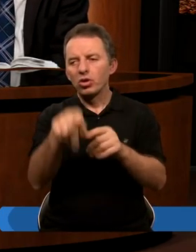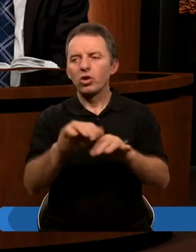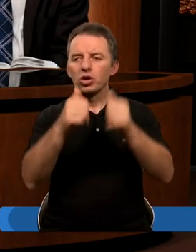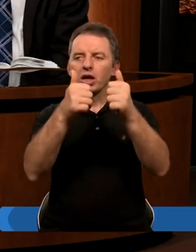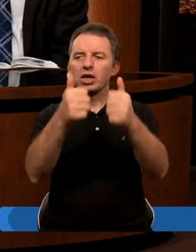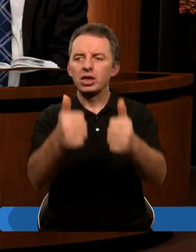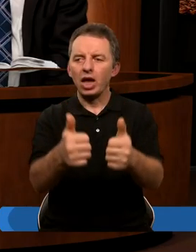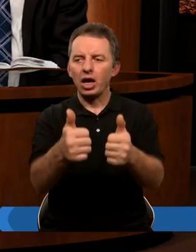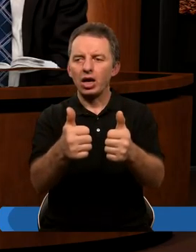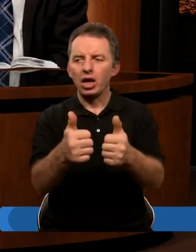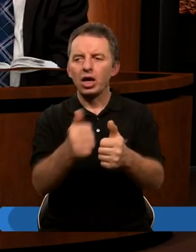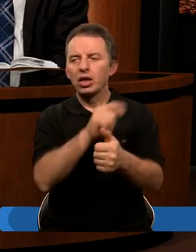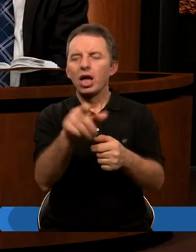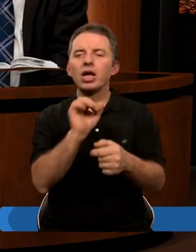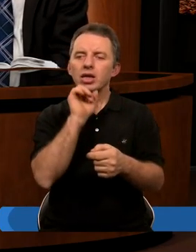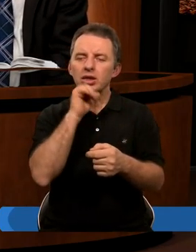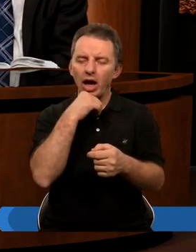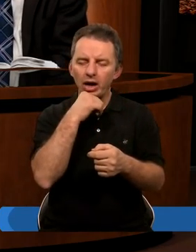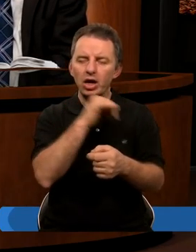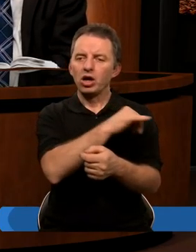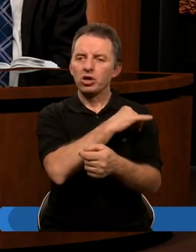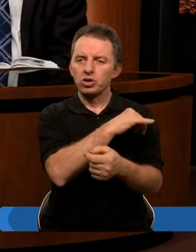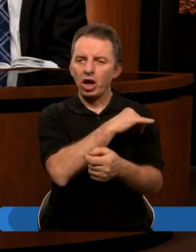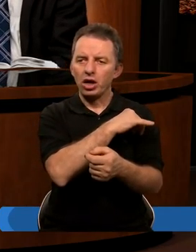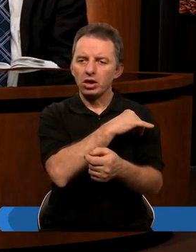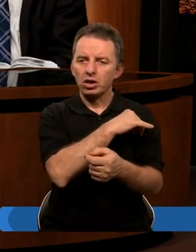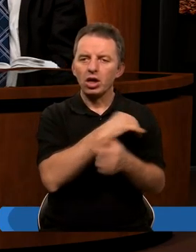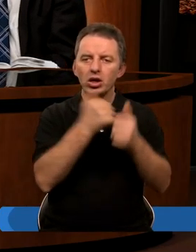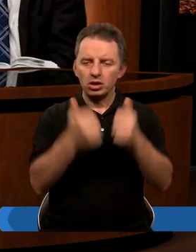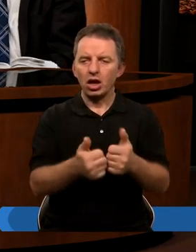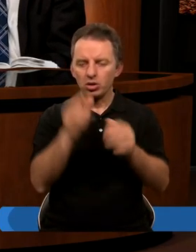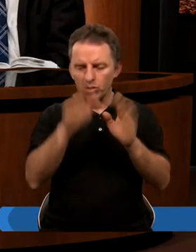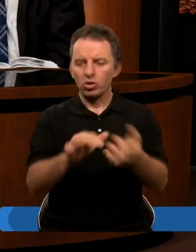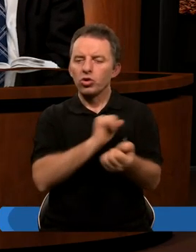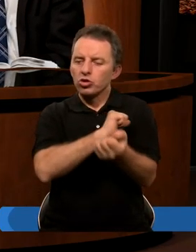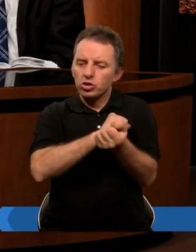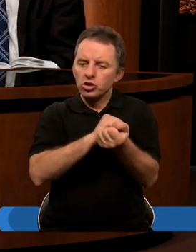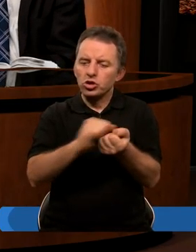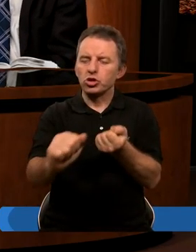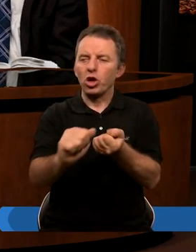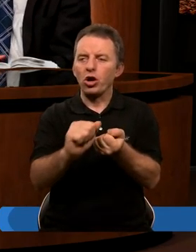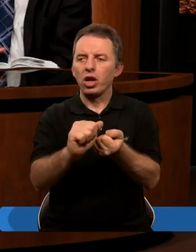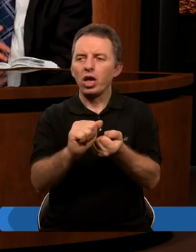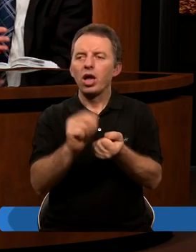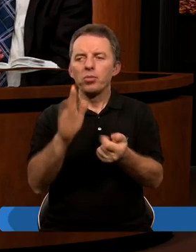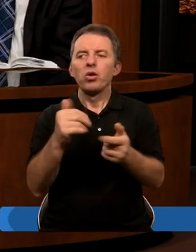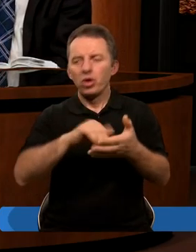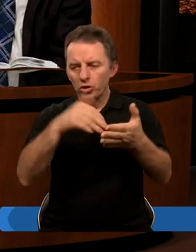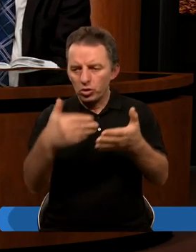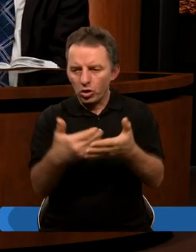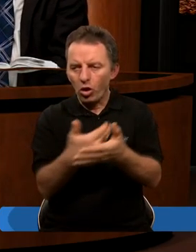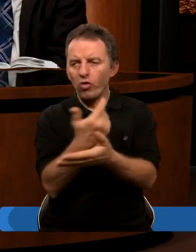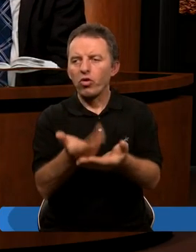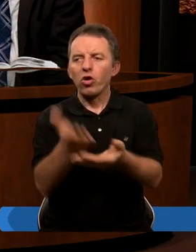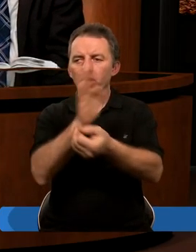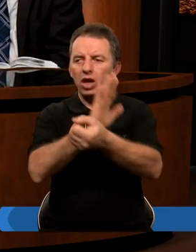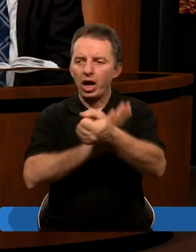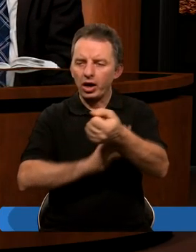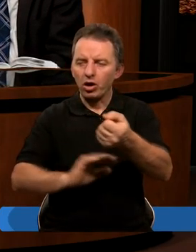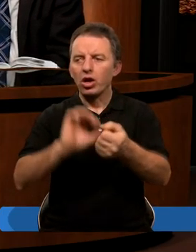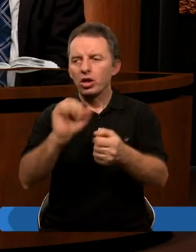się stanie, że ten stary, grzeszny nasz stan zostanie unicestwiony, staniemy się nowonarodzeniem,